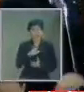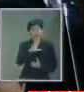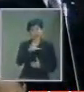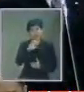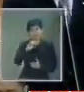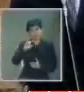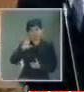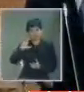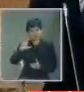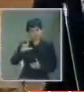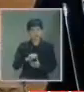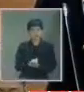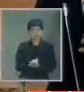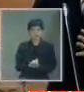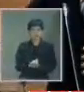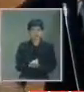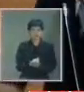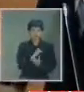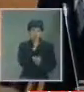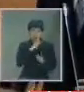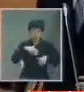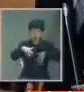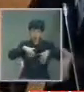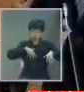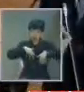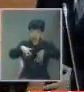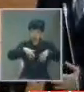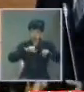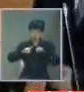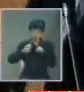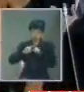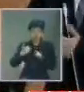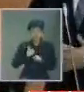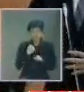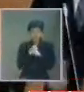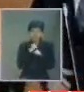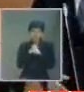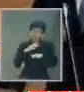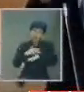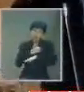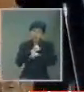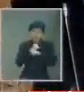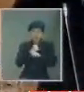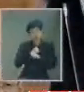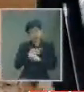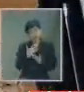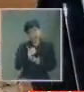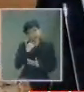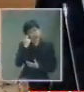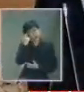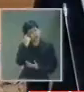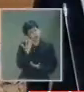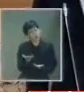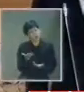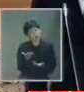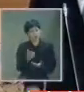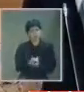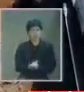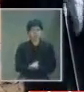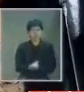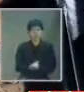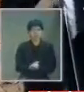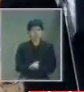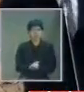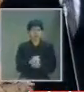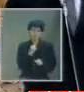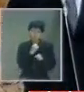50ล้านถ้าพี่น้องประชาชนคนฟังทางบ้านคนไม่ได้ตามการเมืองคนไม่ตามรายละเอียดอะไรวะก็เ